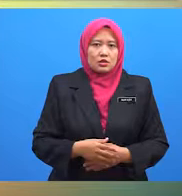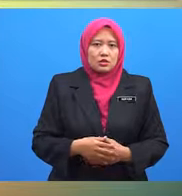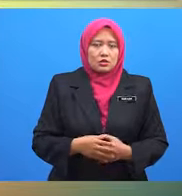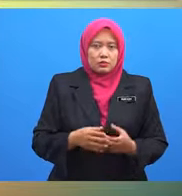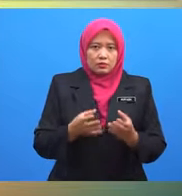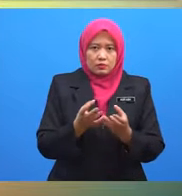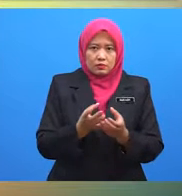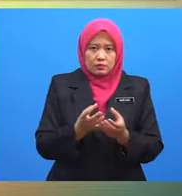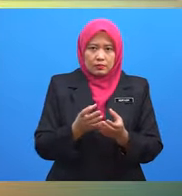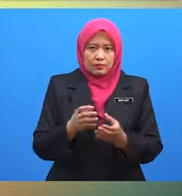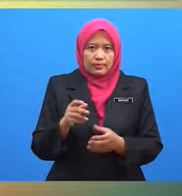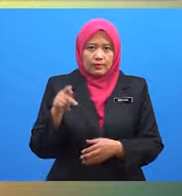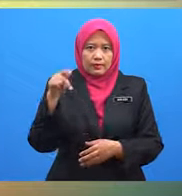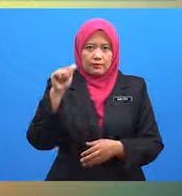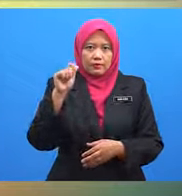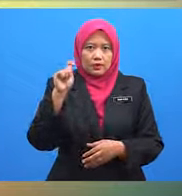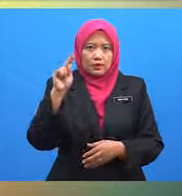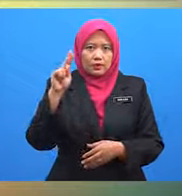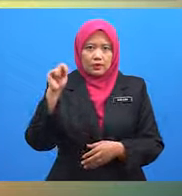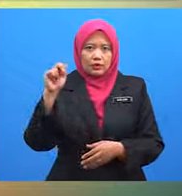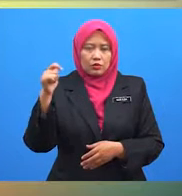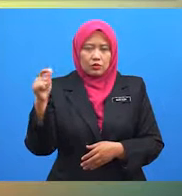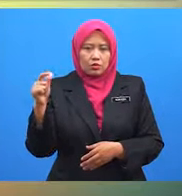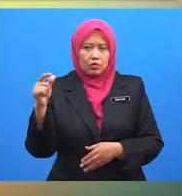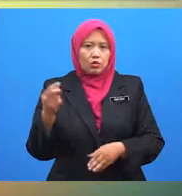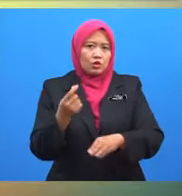di sekitar Padang Lawas, Tanah Puli,